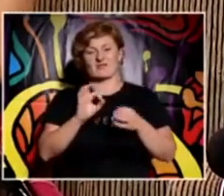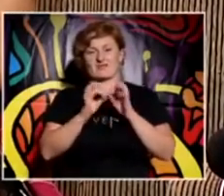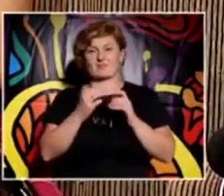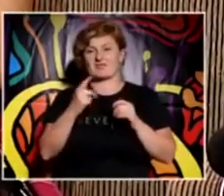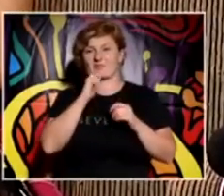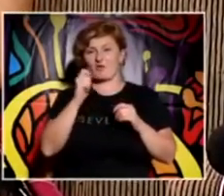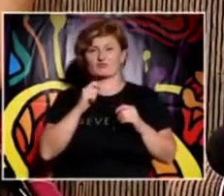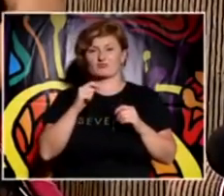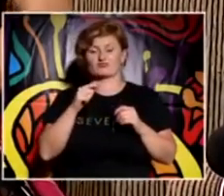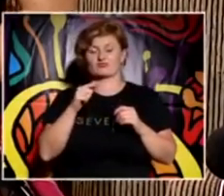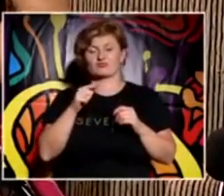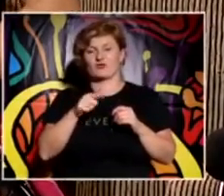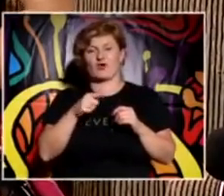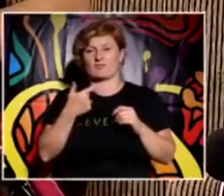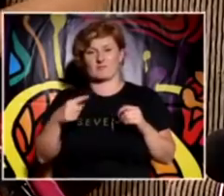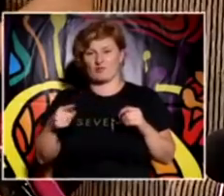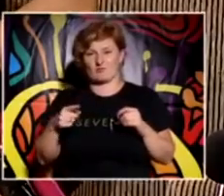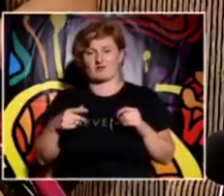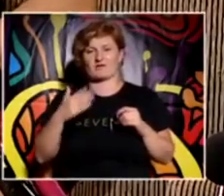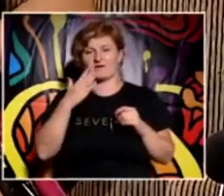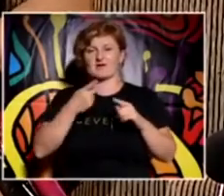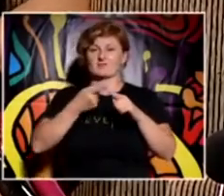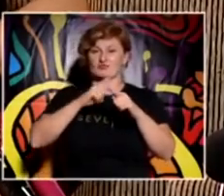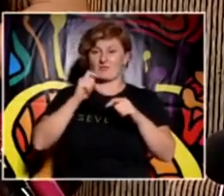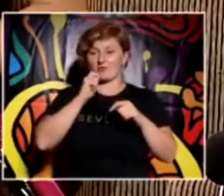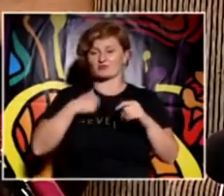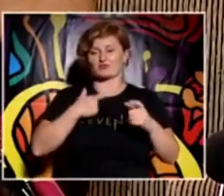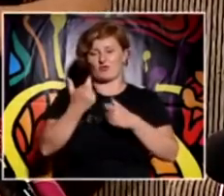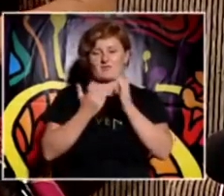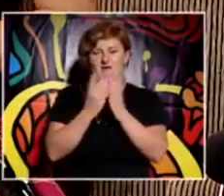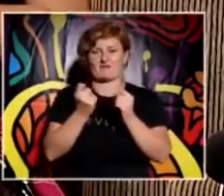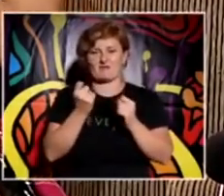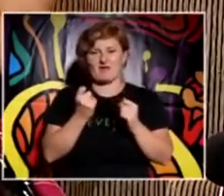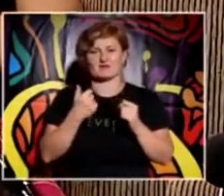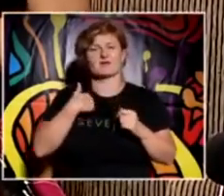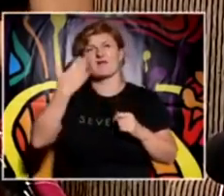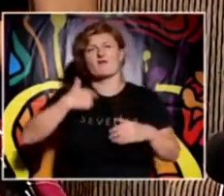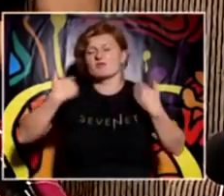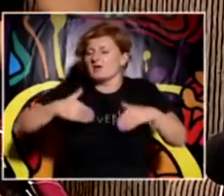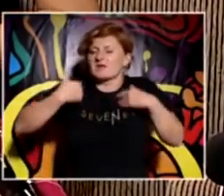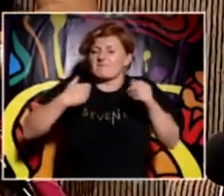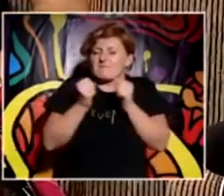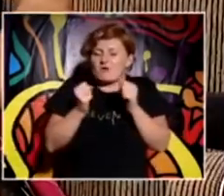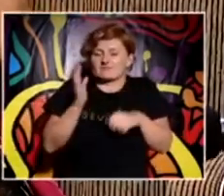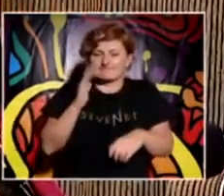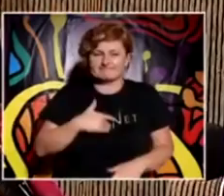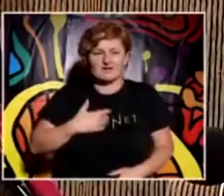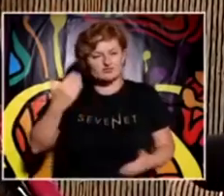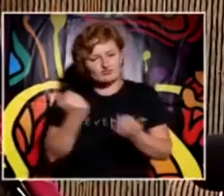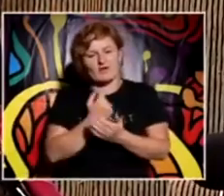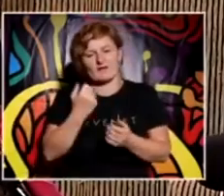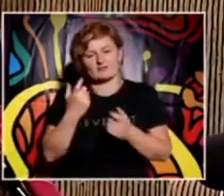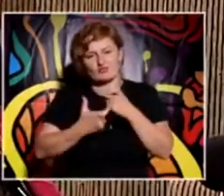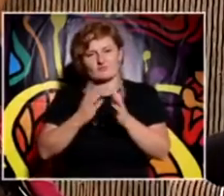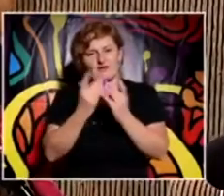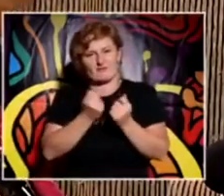że zrobiłam prawo jazdy. Bo ja nigdy nie jeździłam, boję się samochodów i stwierdziłam, że musimy się jakoś tym dzielić. A druga